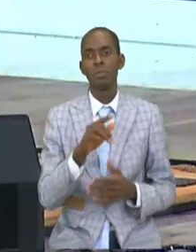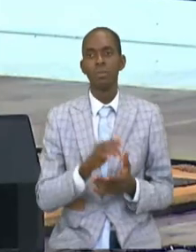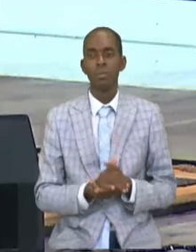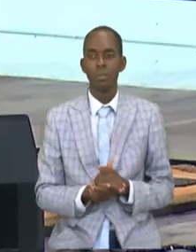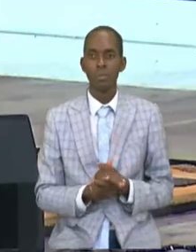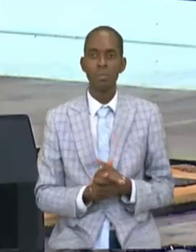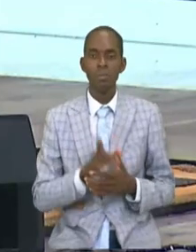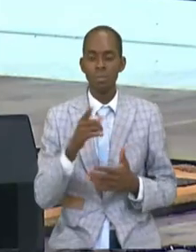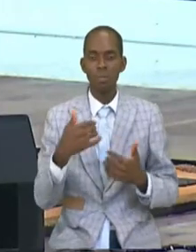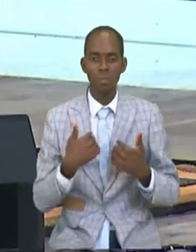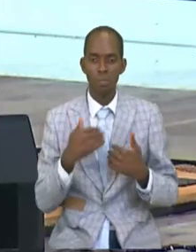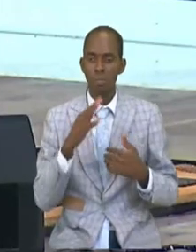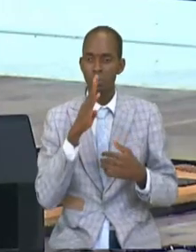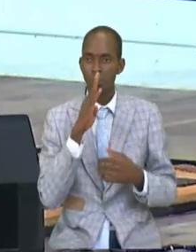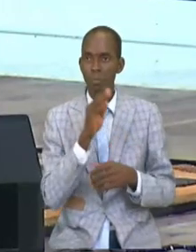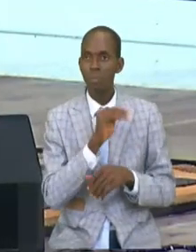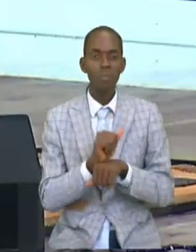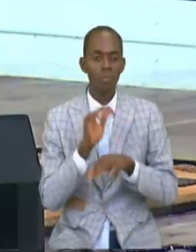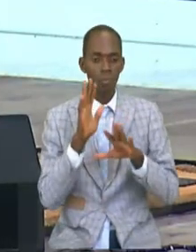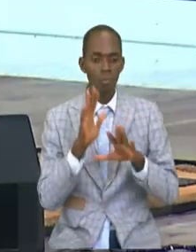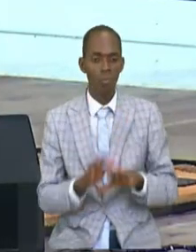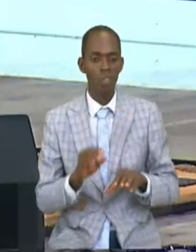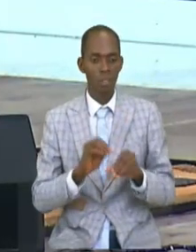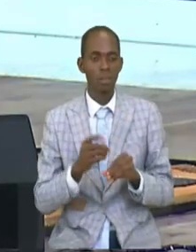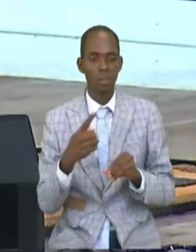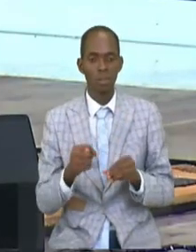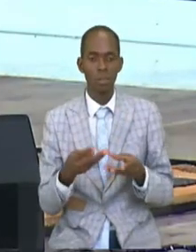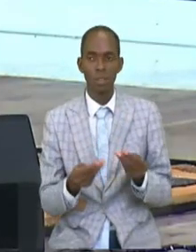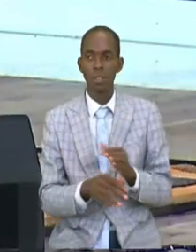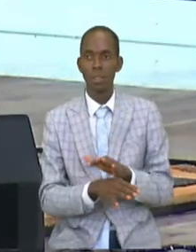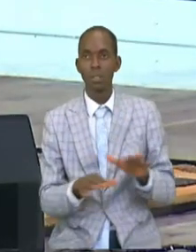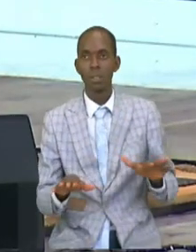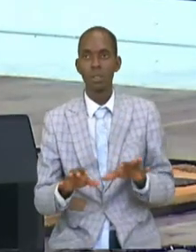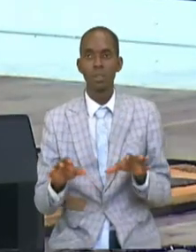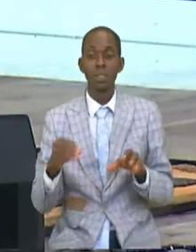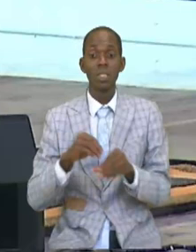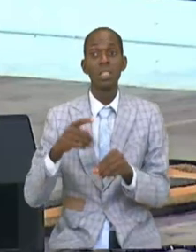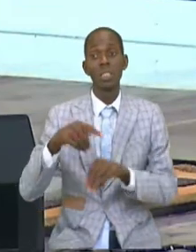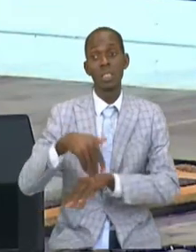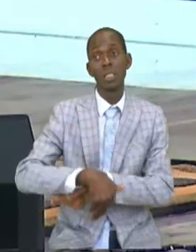d'eux. Tu étais ouvrier, une prostituée.